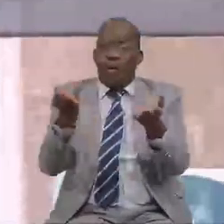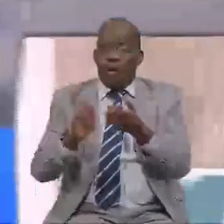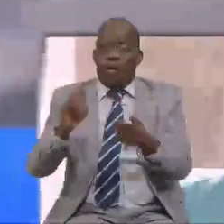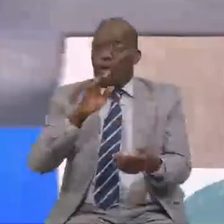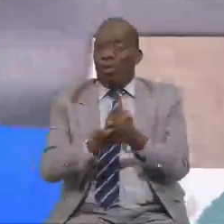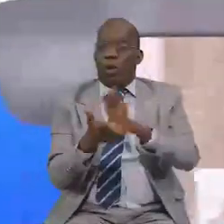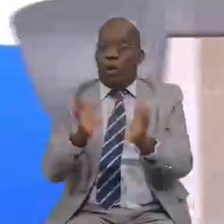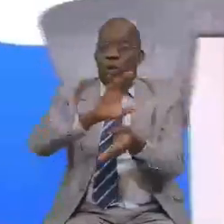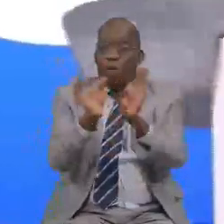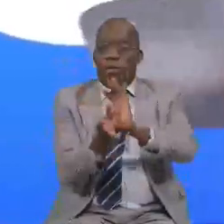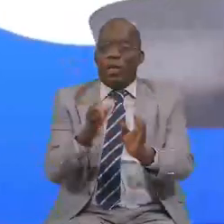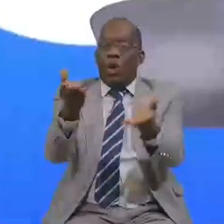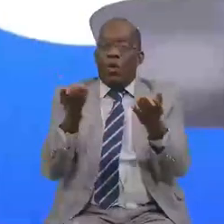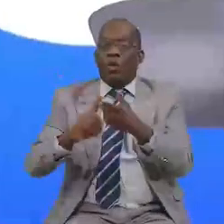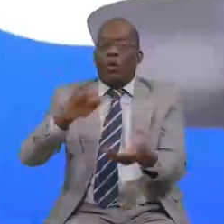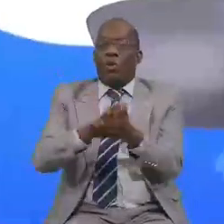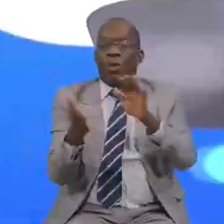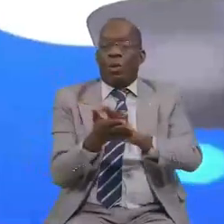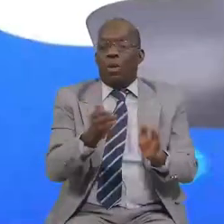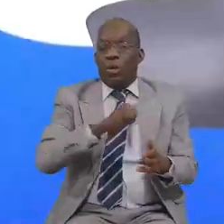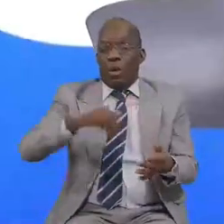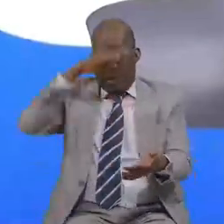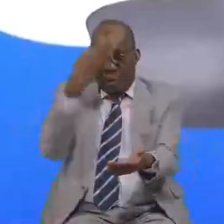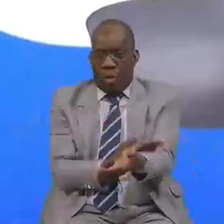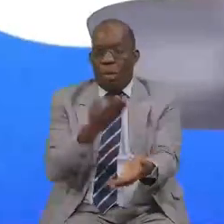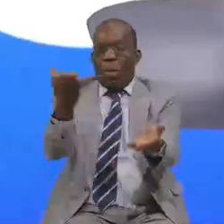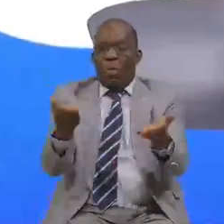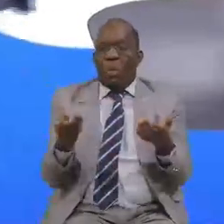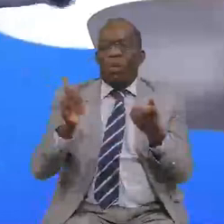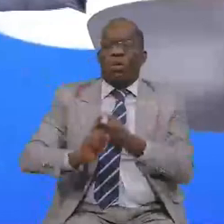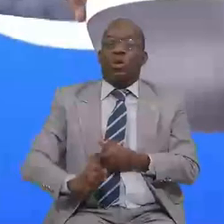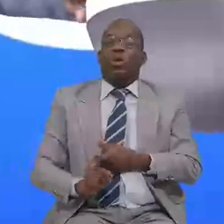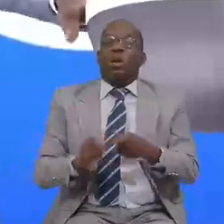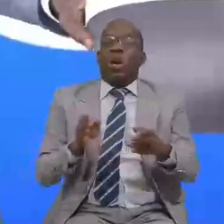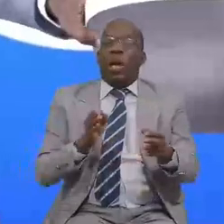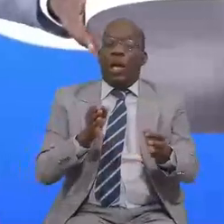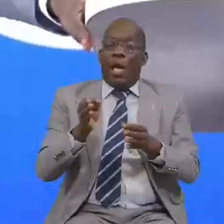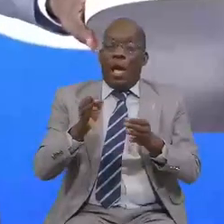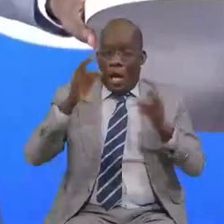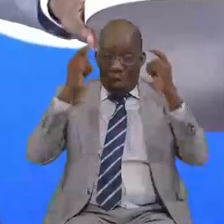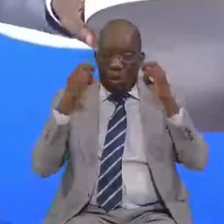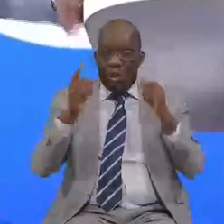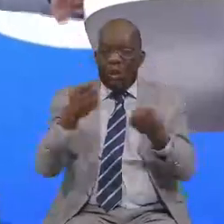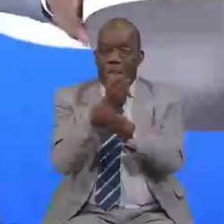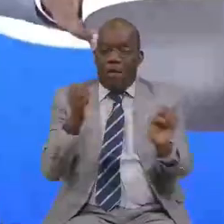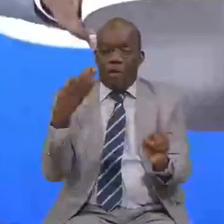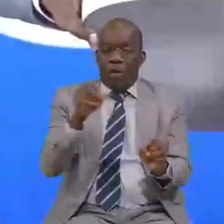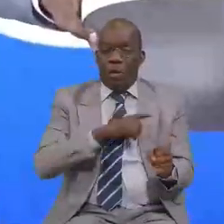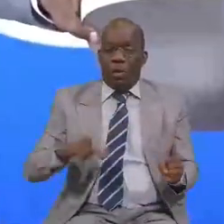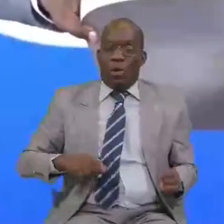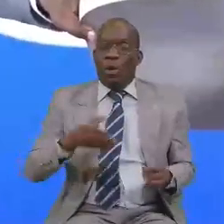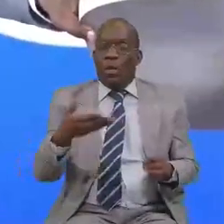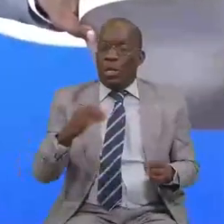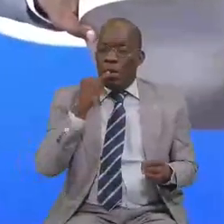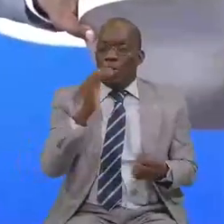veux devenir un fils, et tu veux expérimenter le salut du Seigneur, il y a quelque chose que tu dois faire. Tu